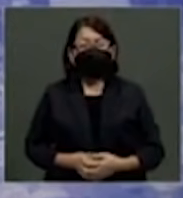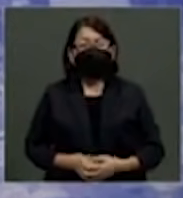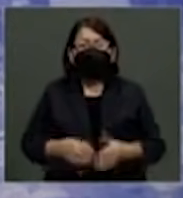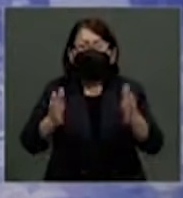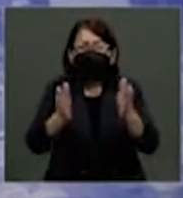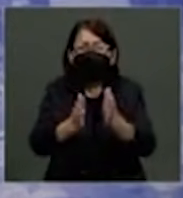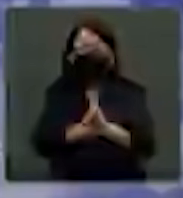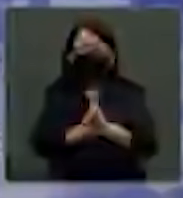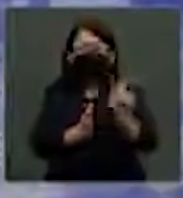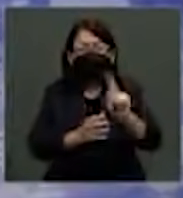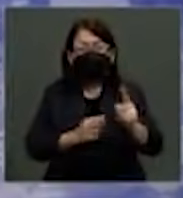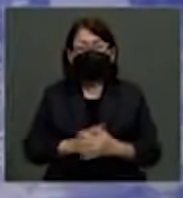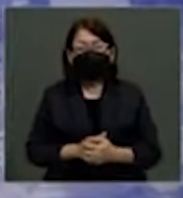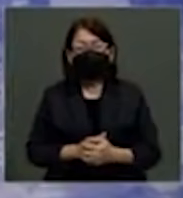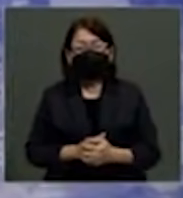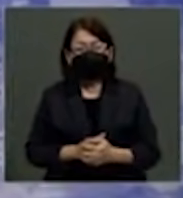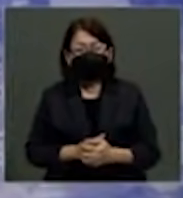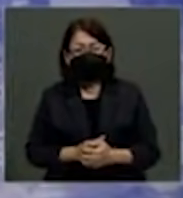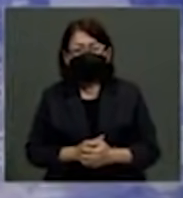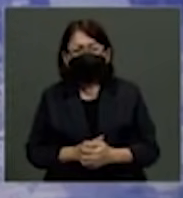วรายวันให้ทราบนะครับ